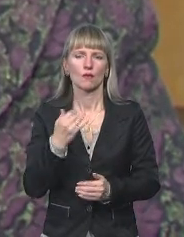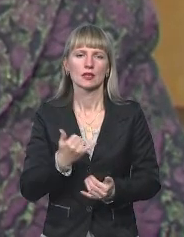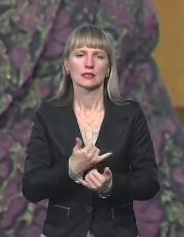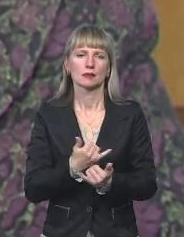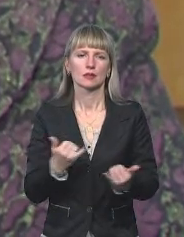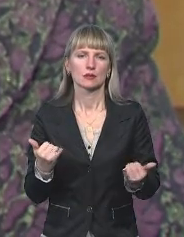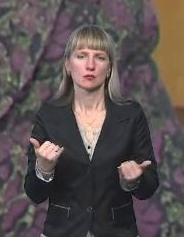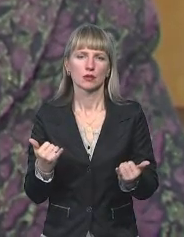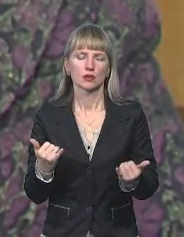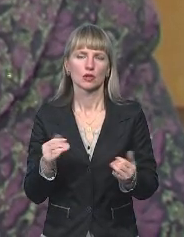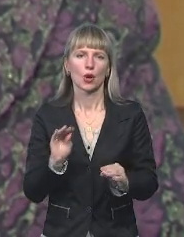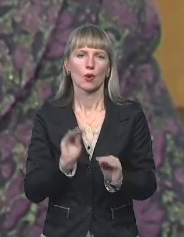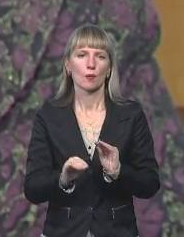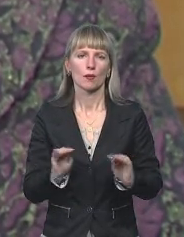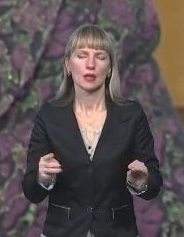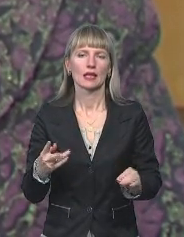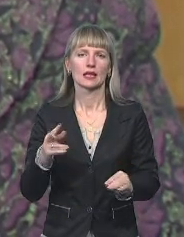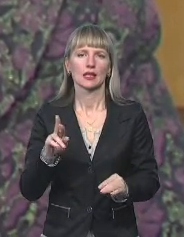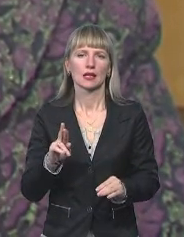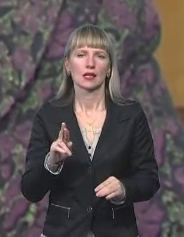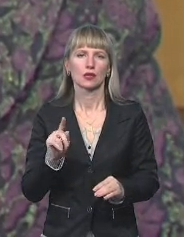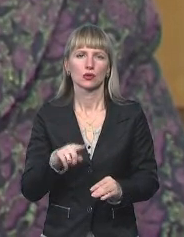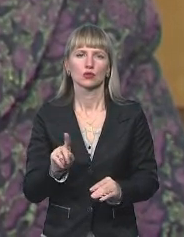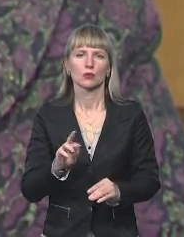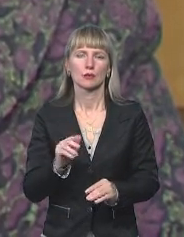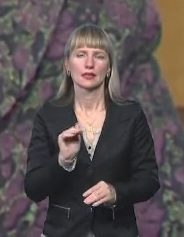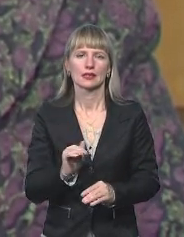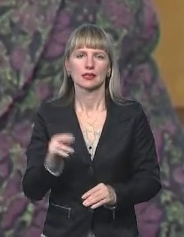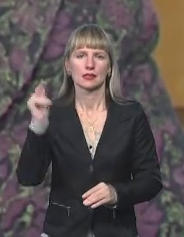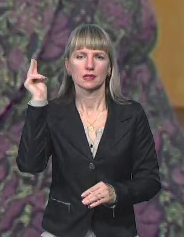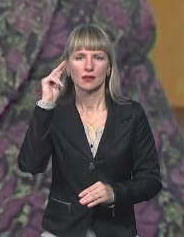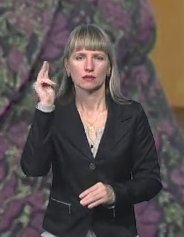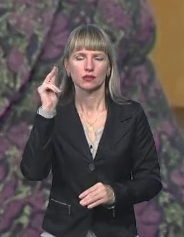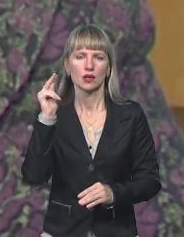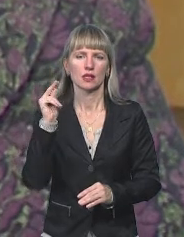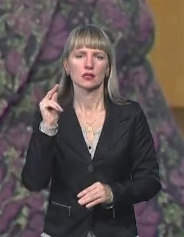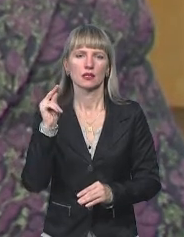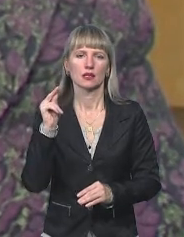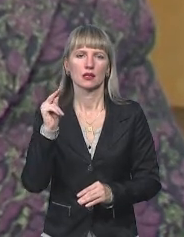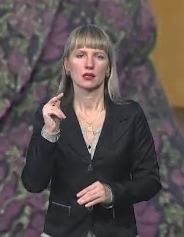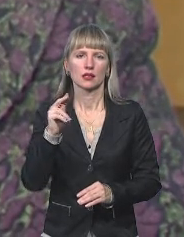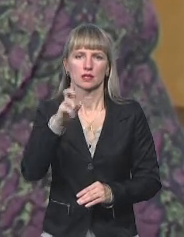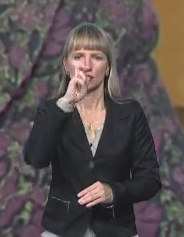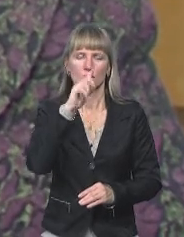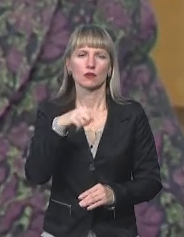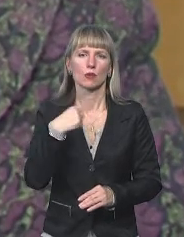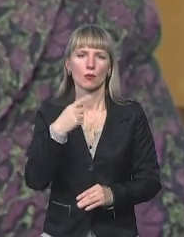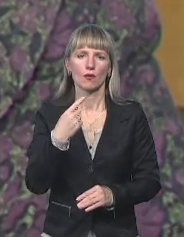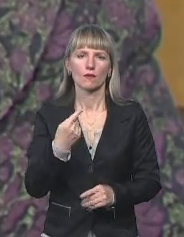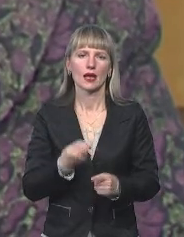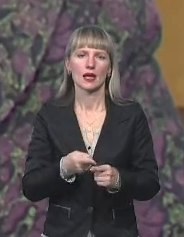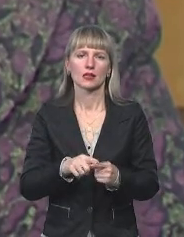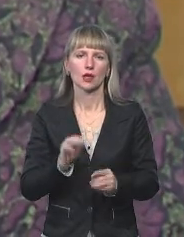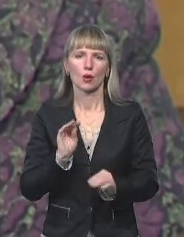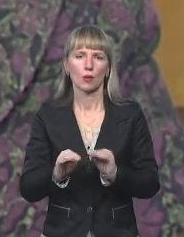забезпечили обладнання для того, щоб діти навчалися, поступово переходили, навчалися державною мовою. Це